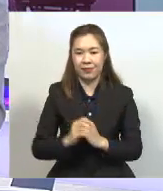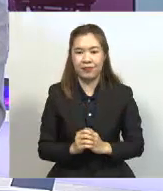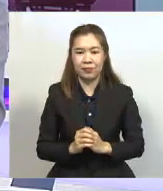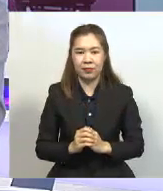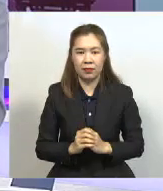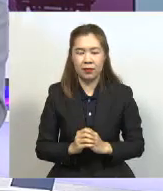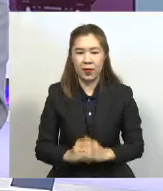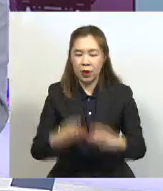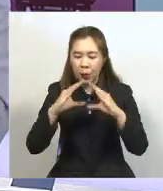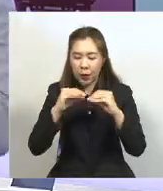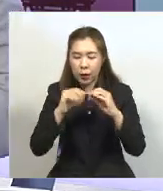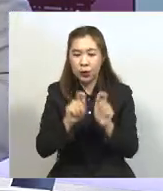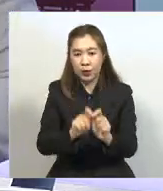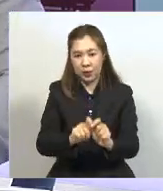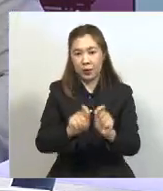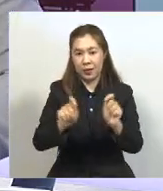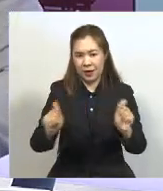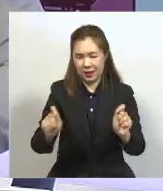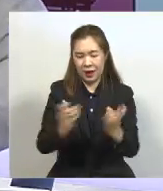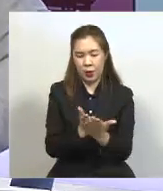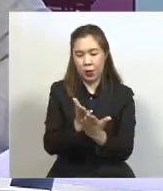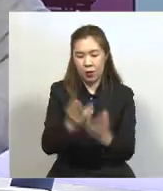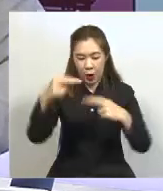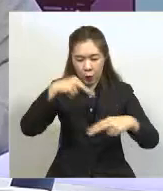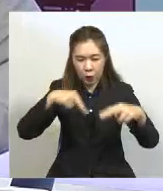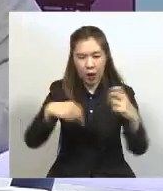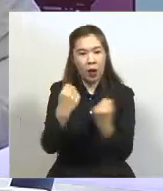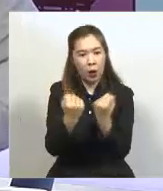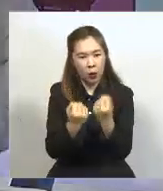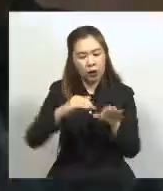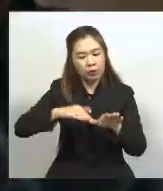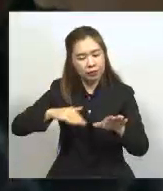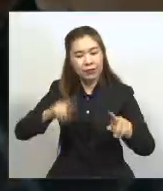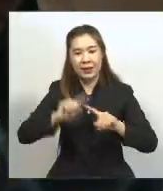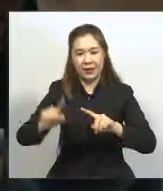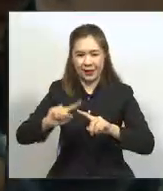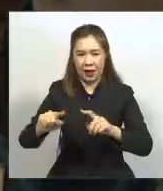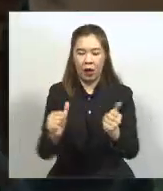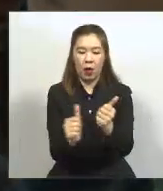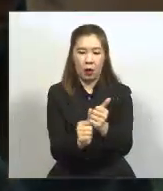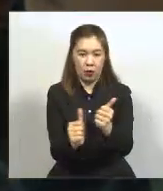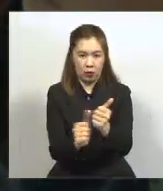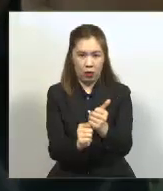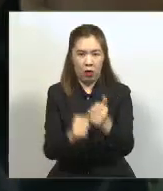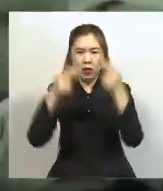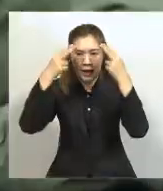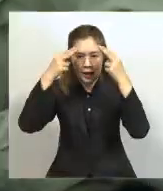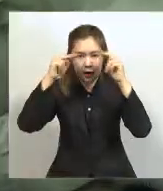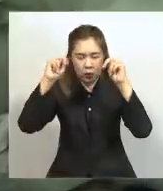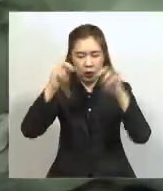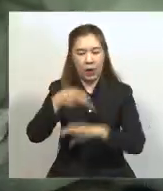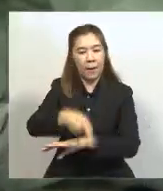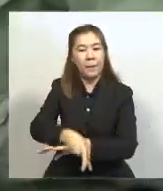ในที่ประชุมคณะอนุกรรมการด้านการรักษาความปลอดภัยและการจราจรซึ่งทางด้านของพลเอกประวิตรวงษ์สุวรรณรองนายกรัฐมน